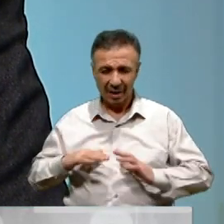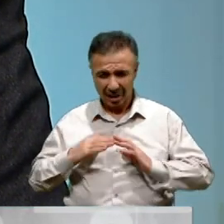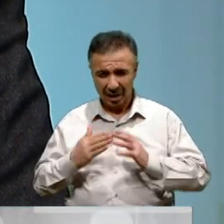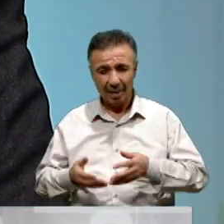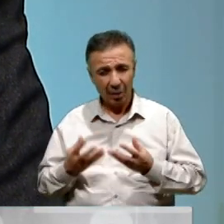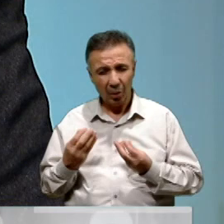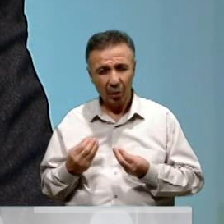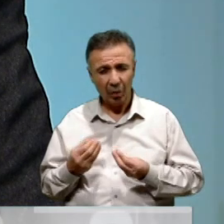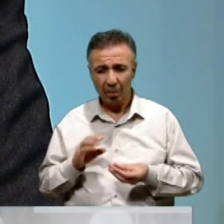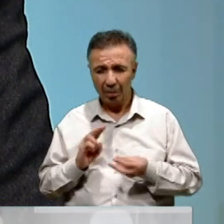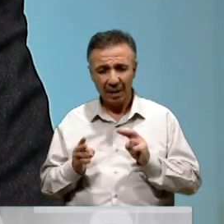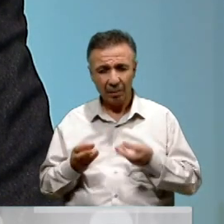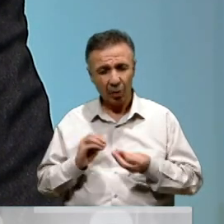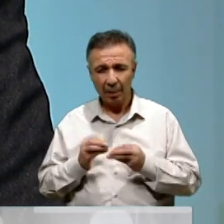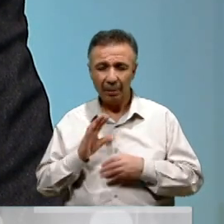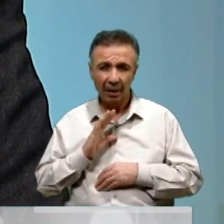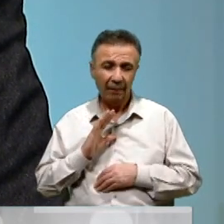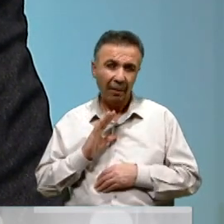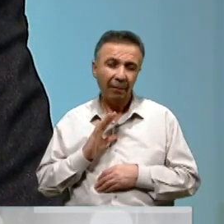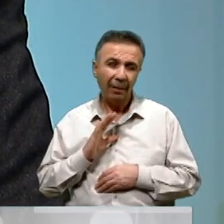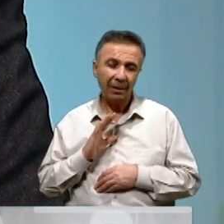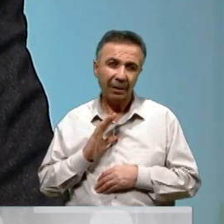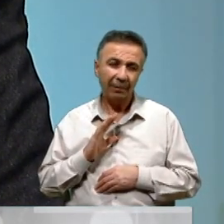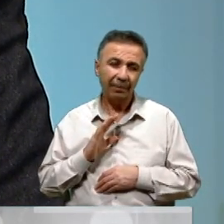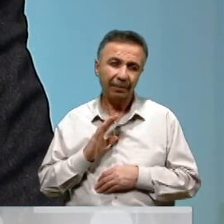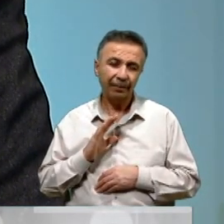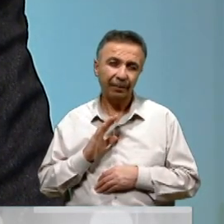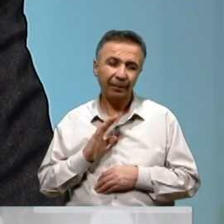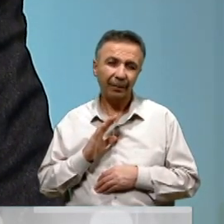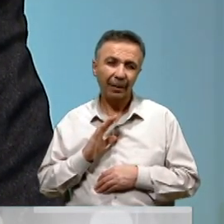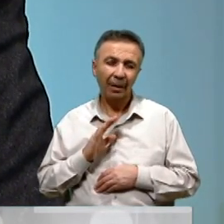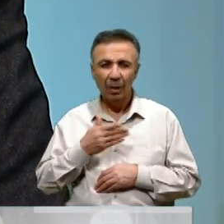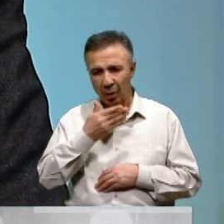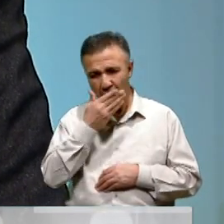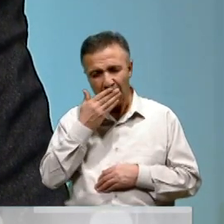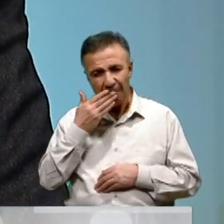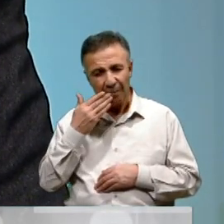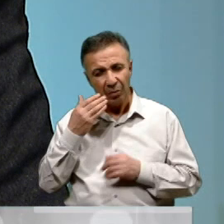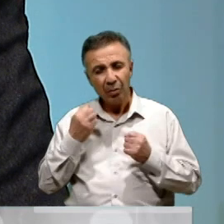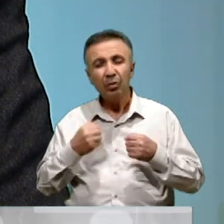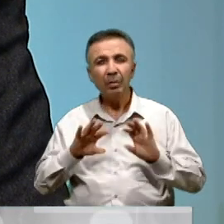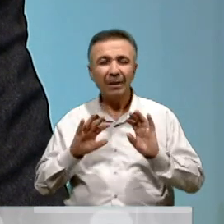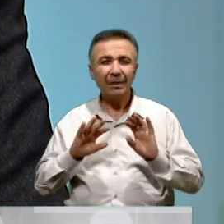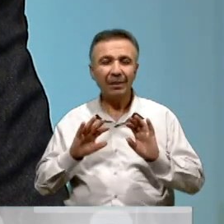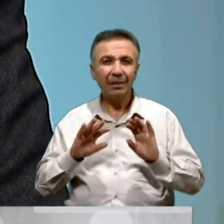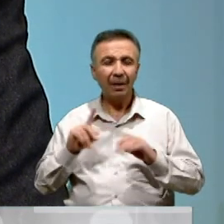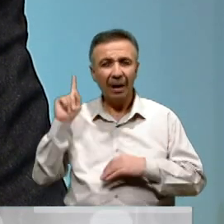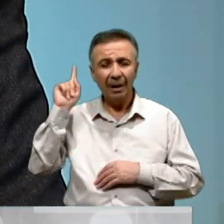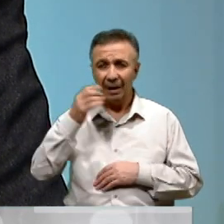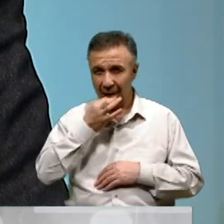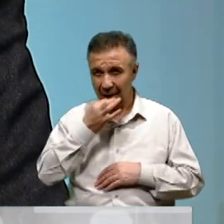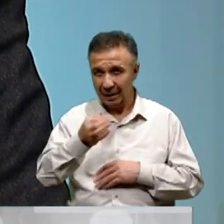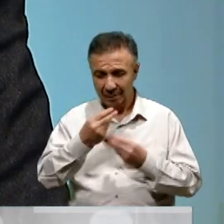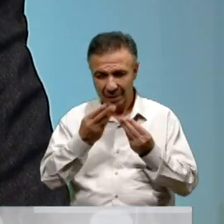vermiş olduğu bazı sıkıntılar var. Onu en iyi anne o sıkıntılarla bilir. Karşılaşıyorsa o zaman orucunu tutmasın. Allah ona izin